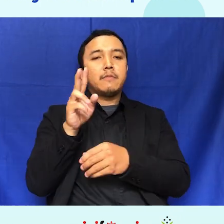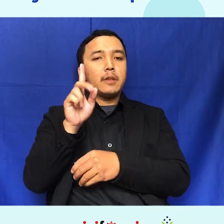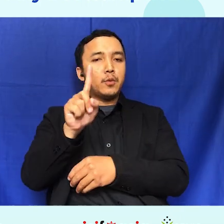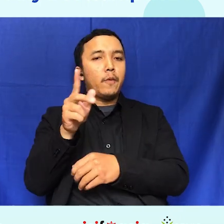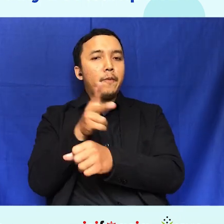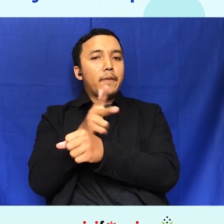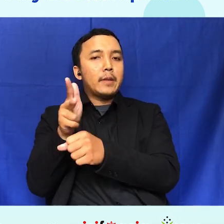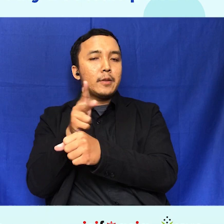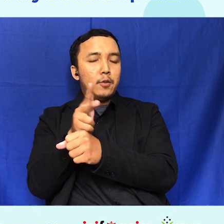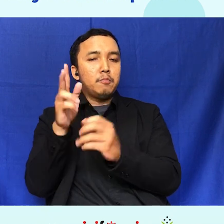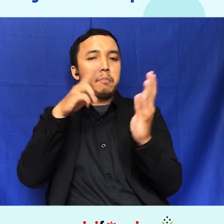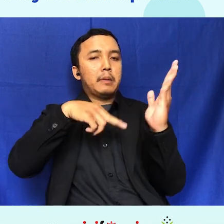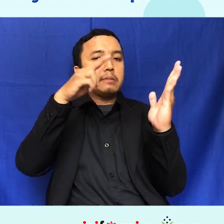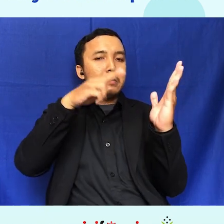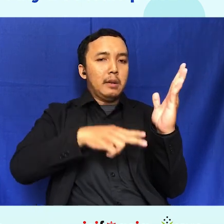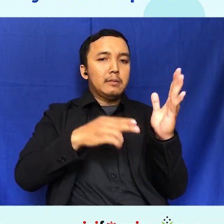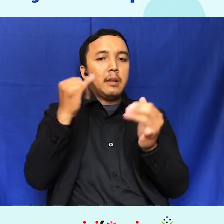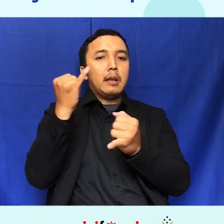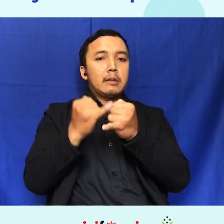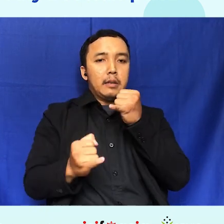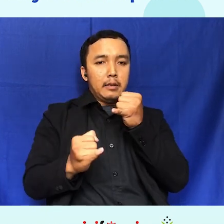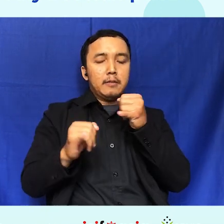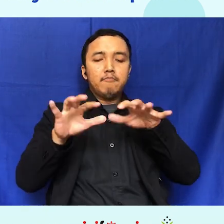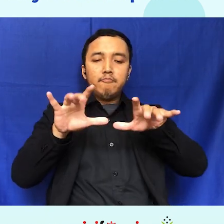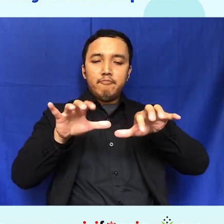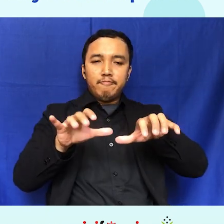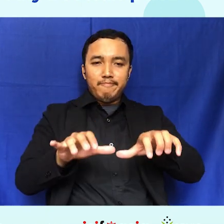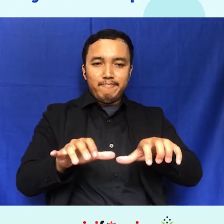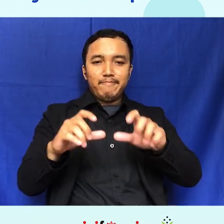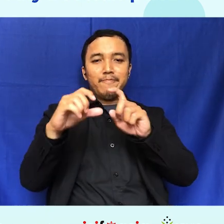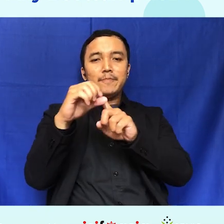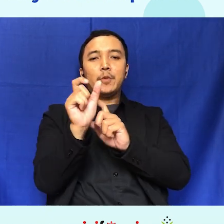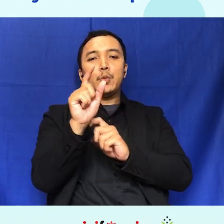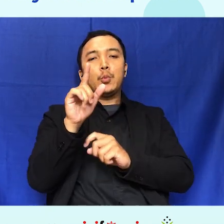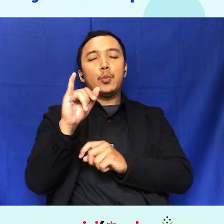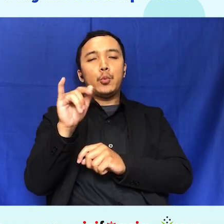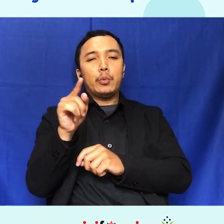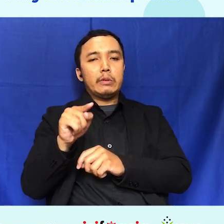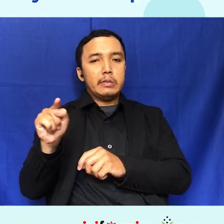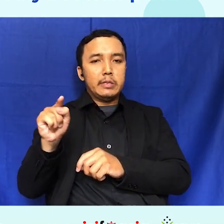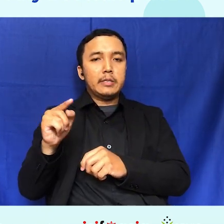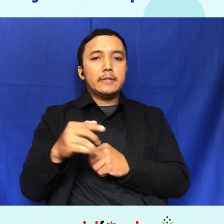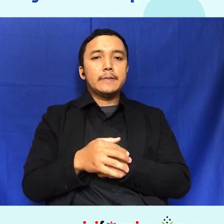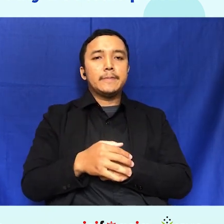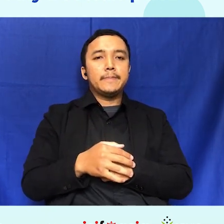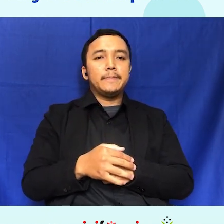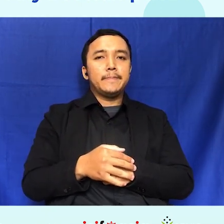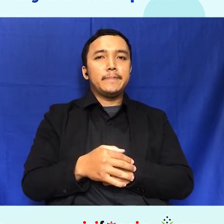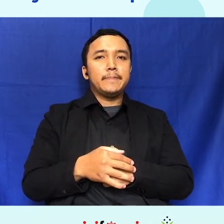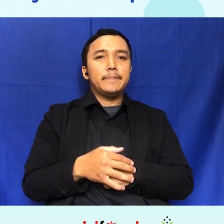bacaan. Terakhir, user akan mengerjakan sebuah kuis.